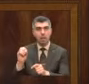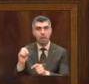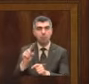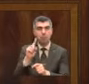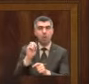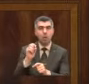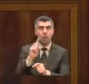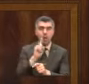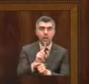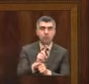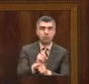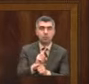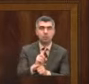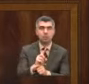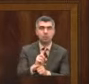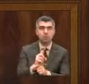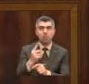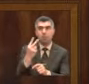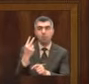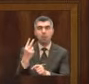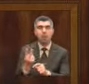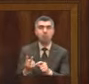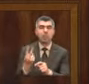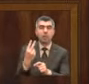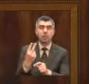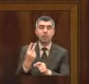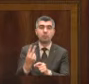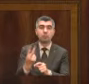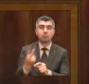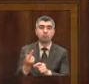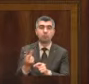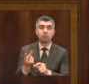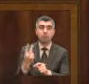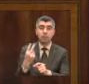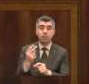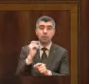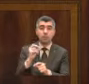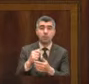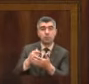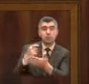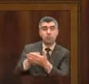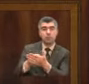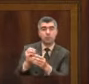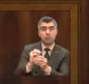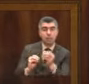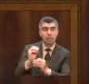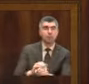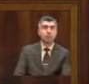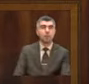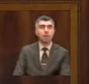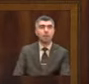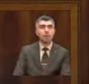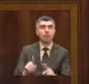101، الفرق بيناتهم تقريبا 200 درهم، تقريبا 200 درهم. السيد الوزير، إذا كنا نتكلم على تقليص التكلفة الطاقية على الاقتصاد